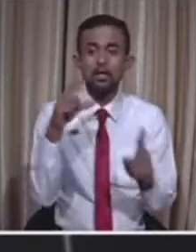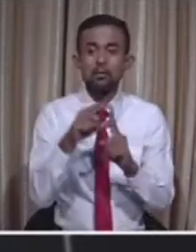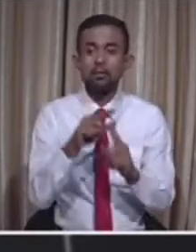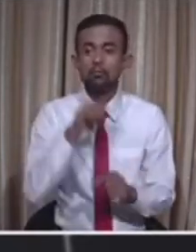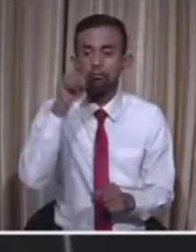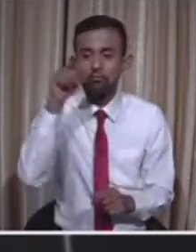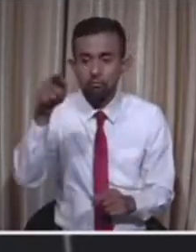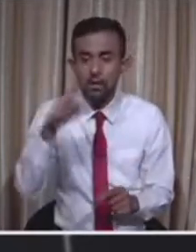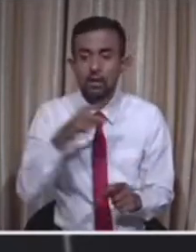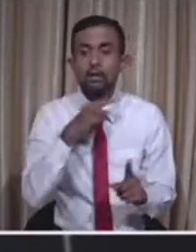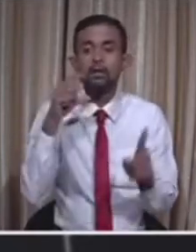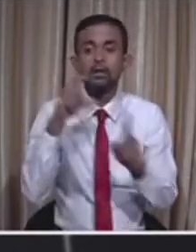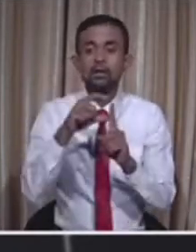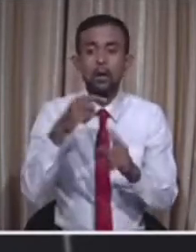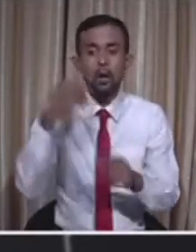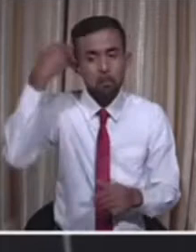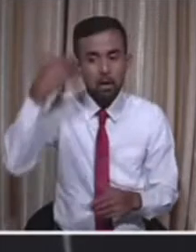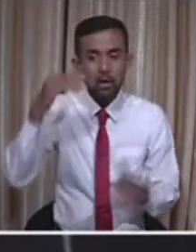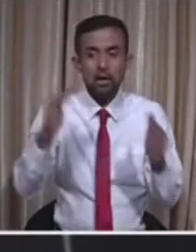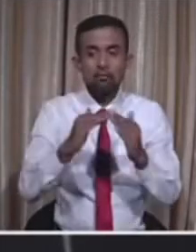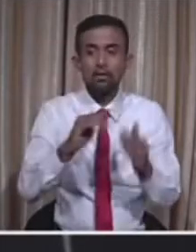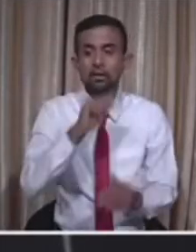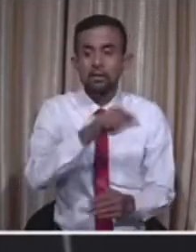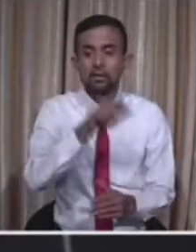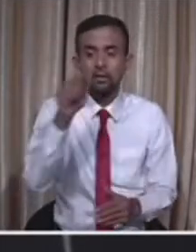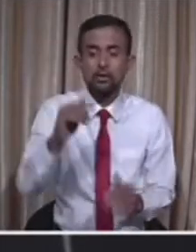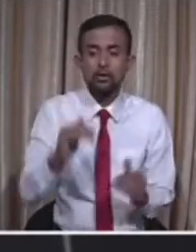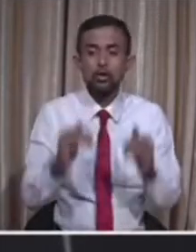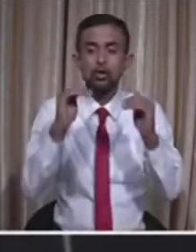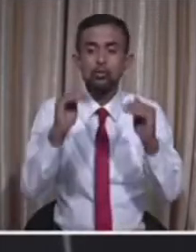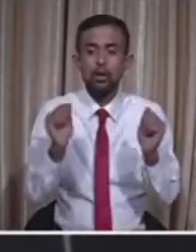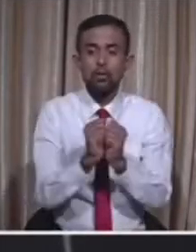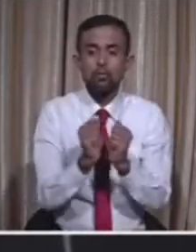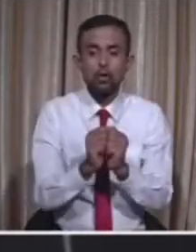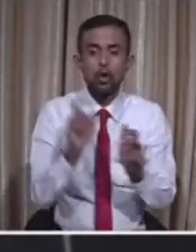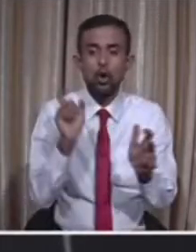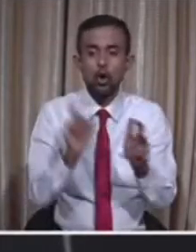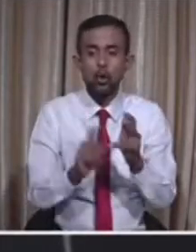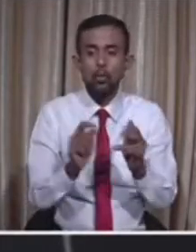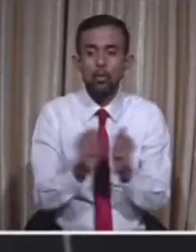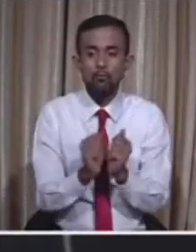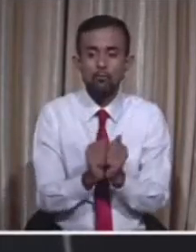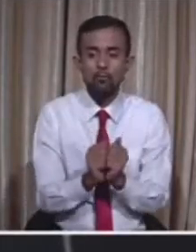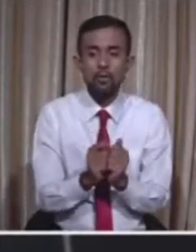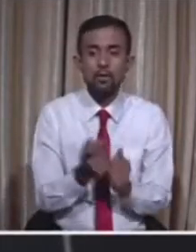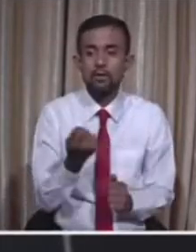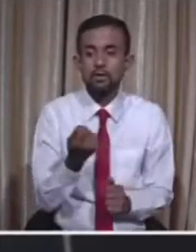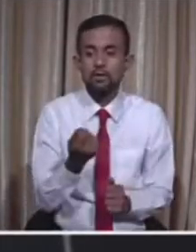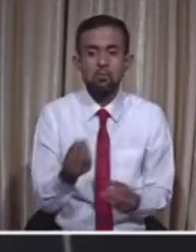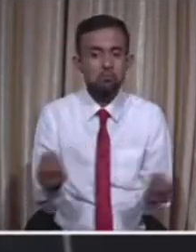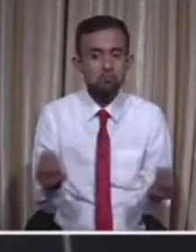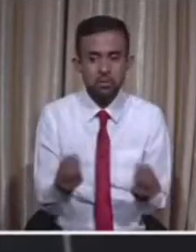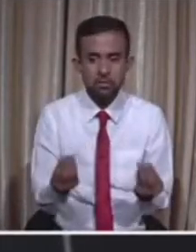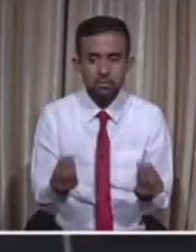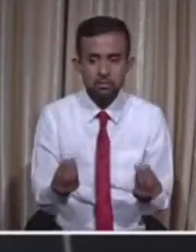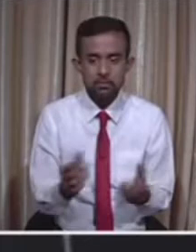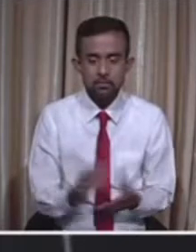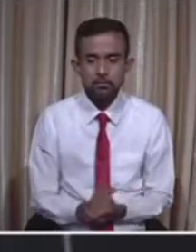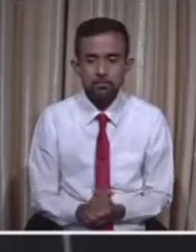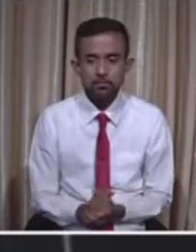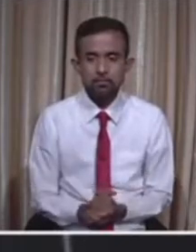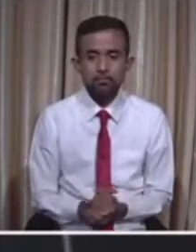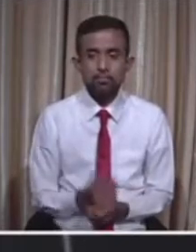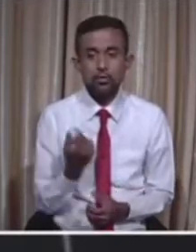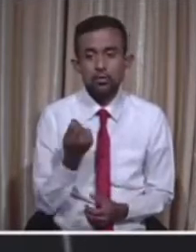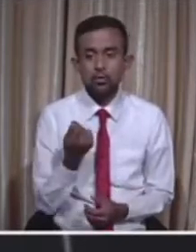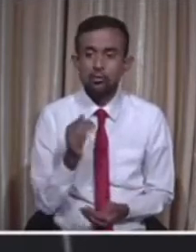ගිහිල්ලා දිස්ත්‍රික්ක පුරා මළගෙවල් වලට යන්න සංවර්ධන කටයුතු සම්බන්ධීකරණය කරන්න edi mana pramat munatini ne